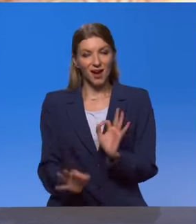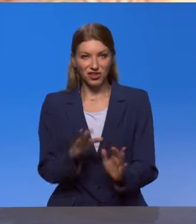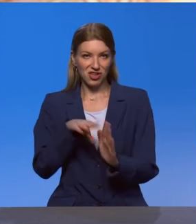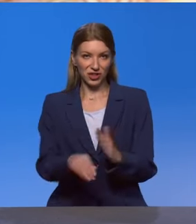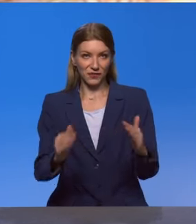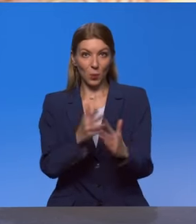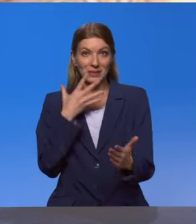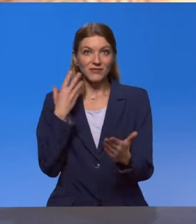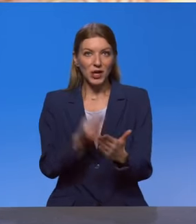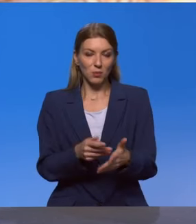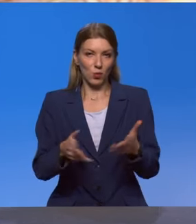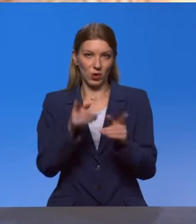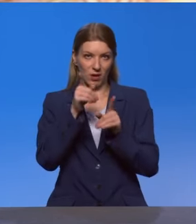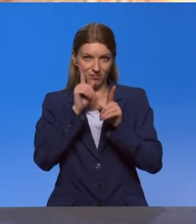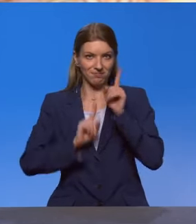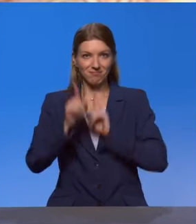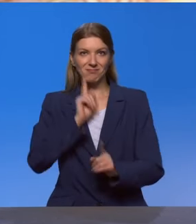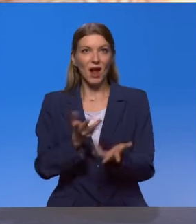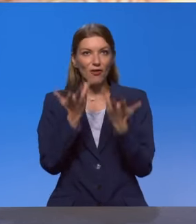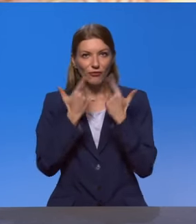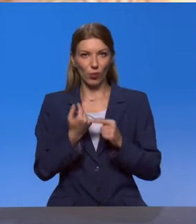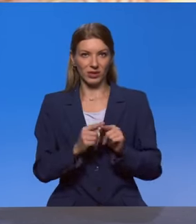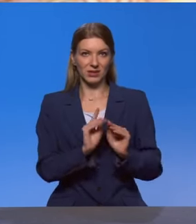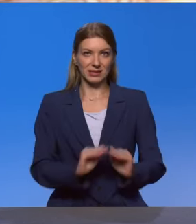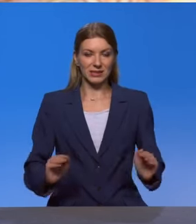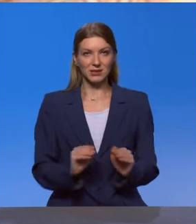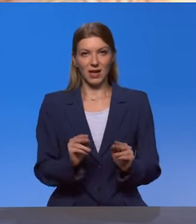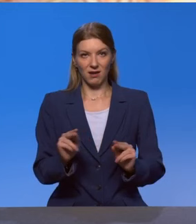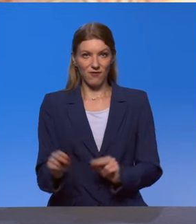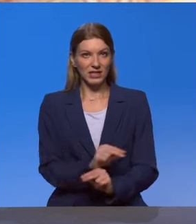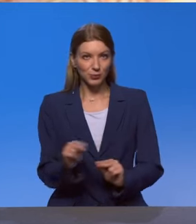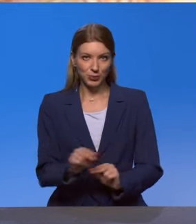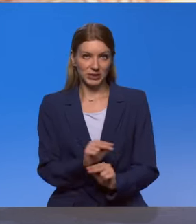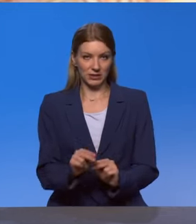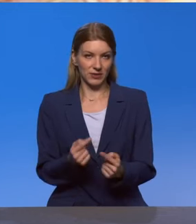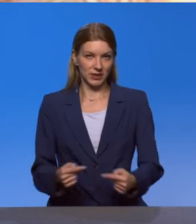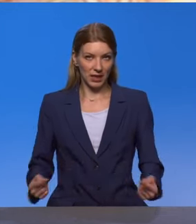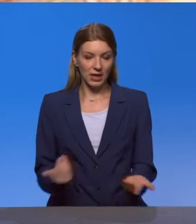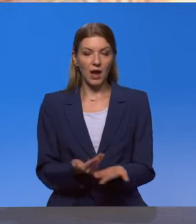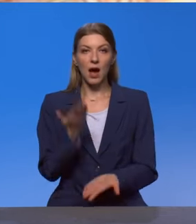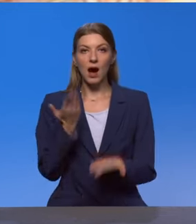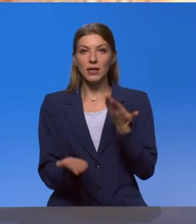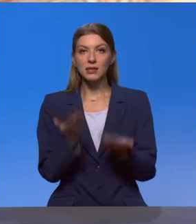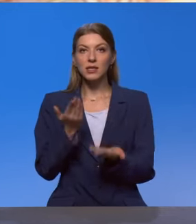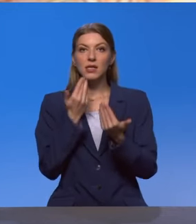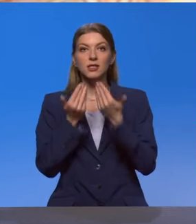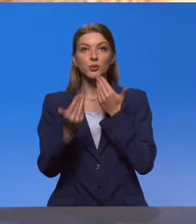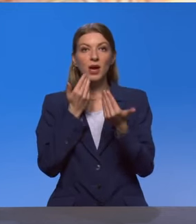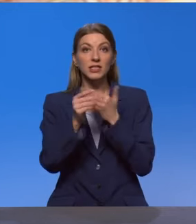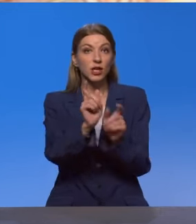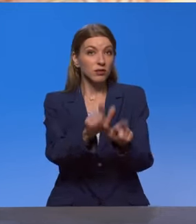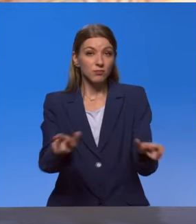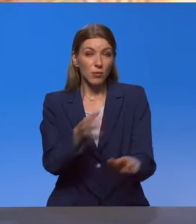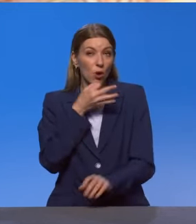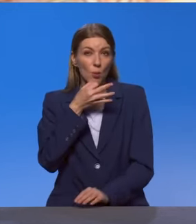намного комфортнее, удобнее воспитывать этих детей и так далее. То есть, ну, если спросить жителя любого,